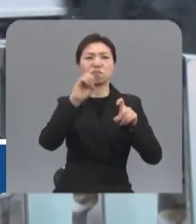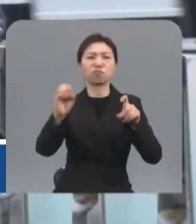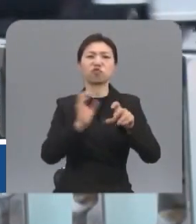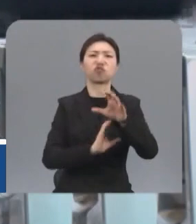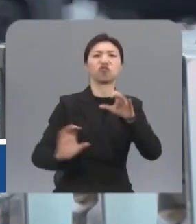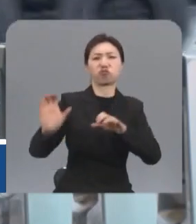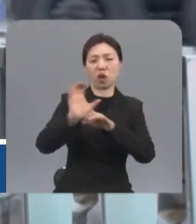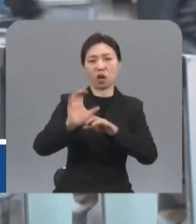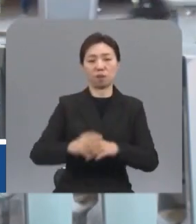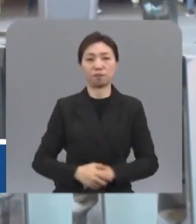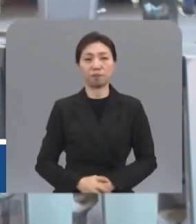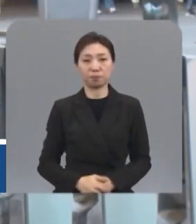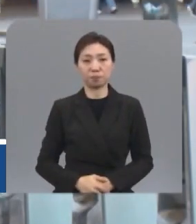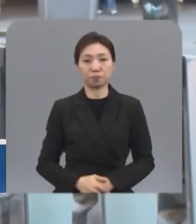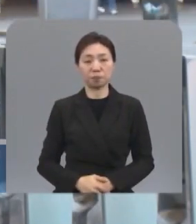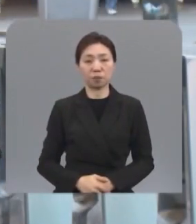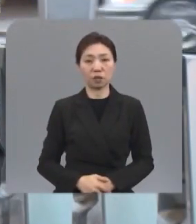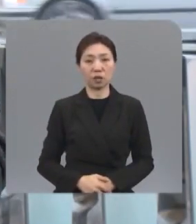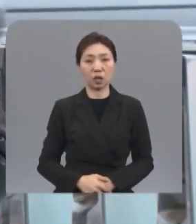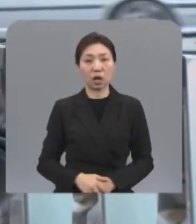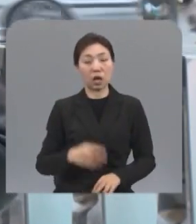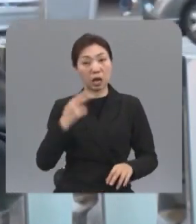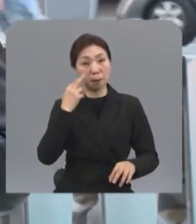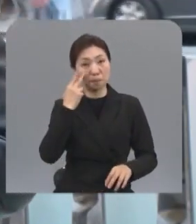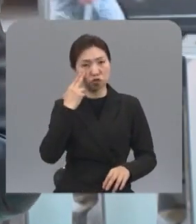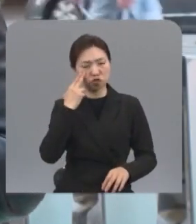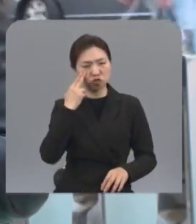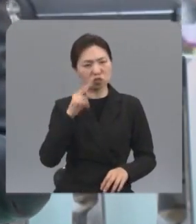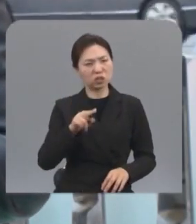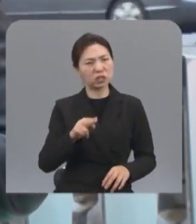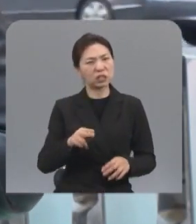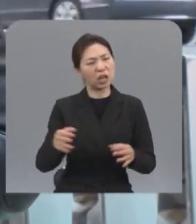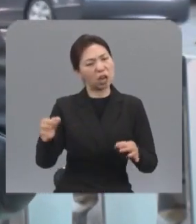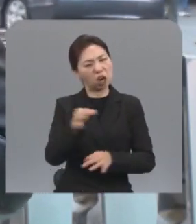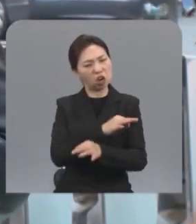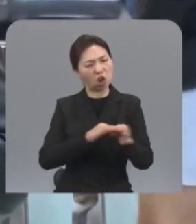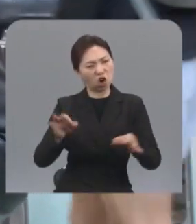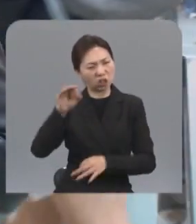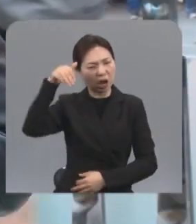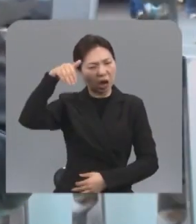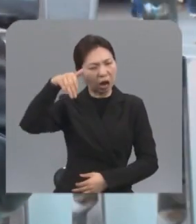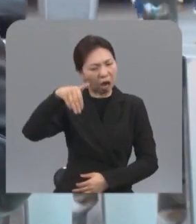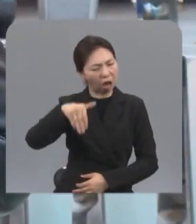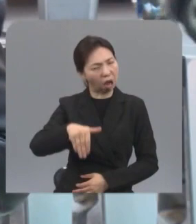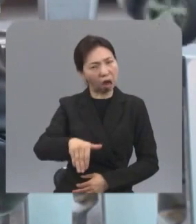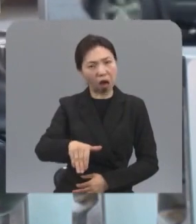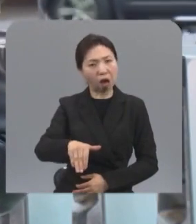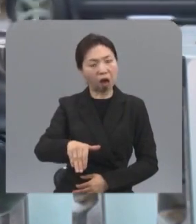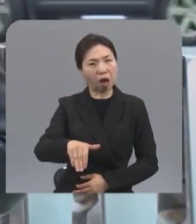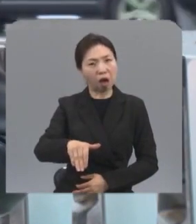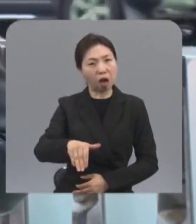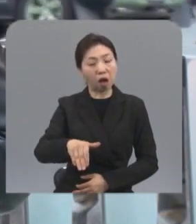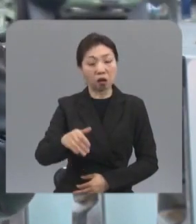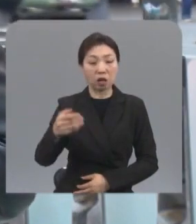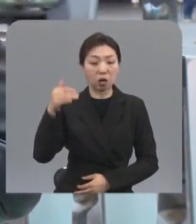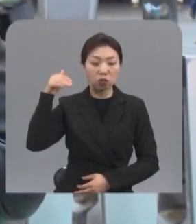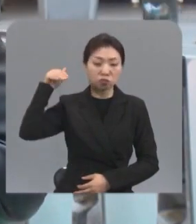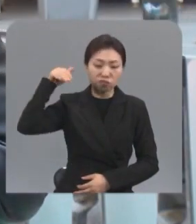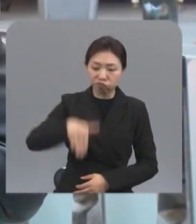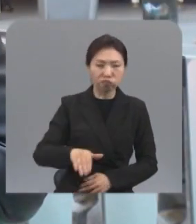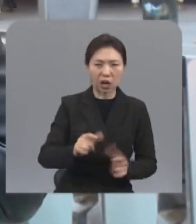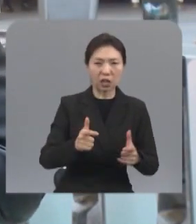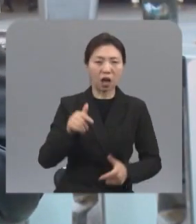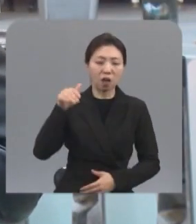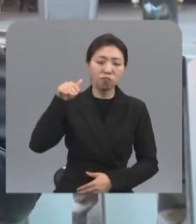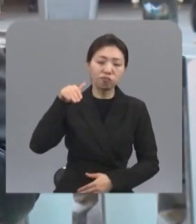불구하고 계속 성장할 거란 무천륙, 이른바 노랜딩 시나리오까지 거론될 정도로 괜찮은 상황이었습니다. 이번